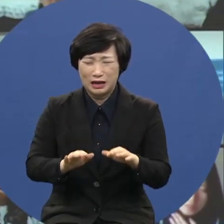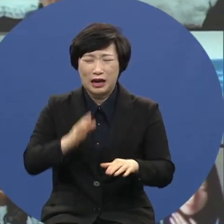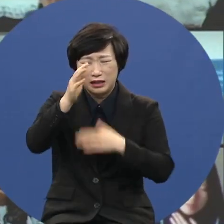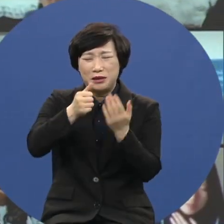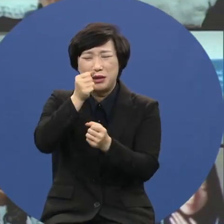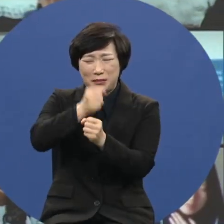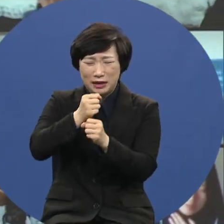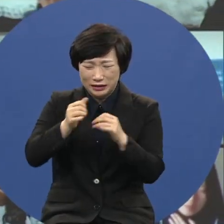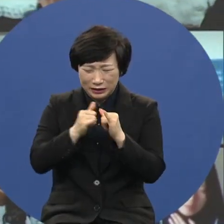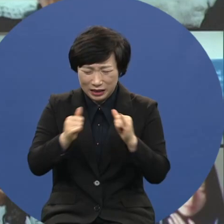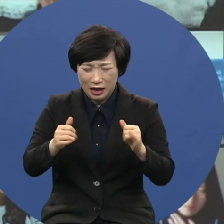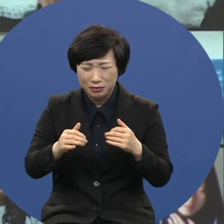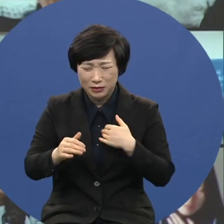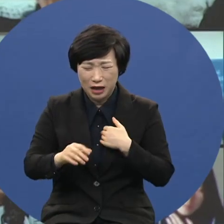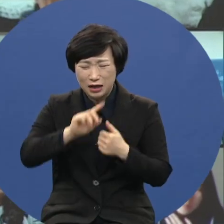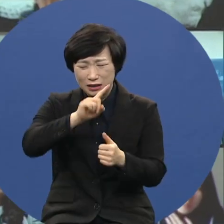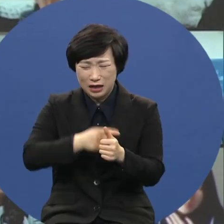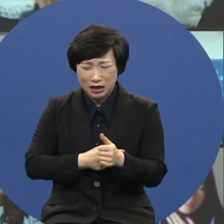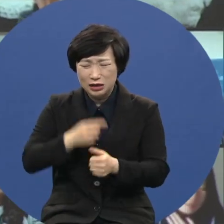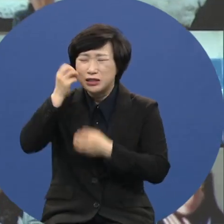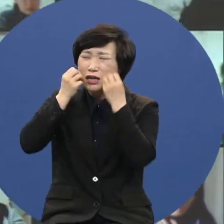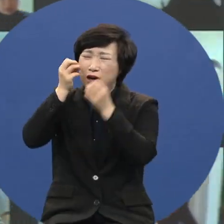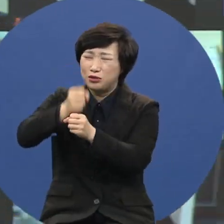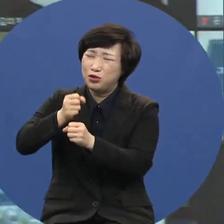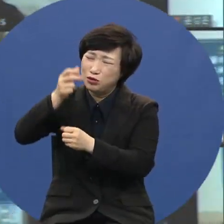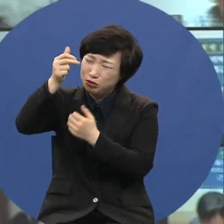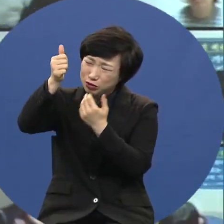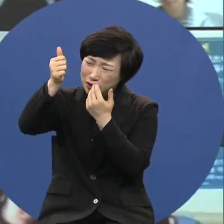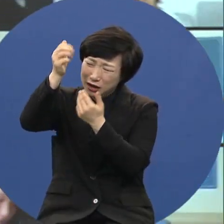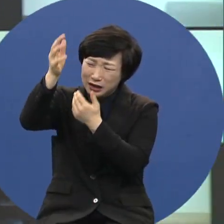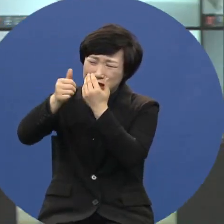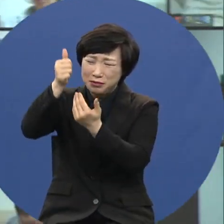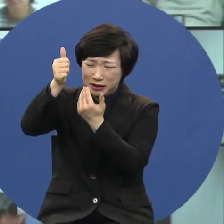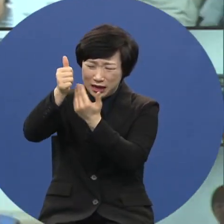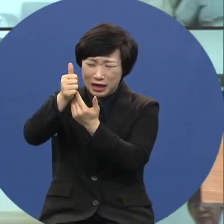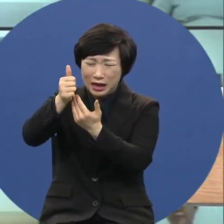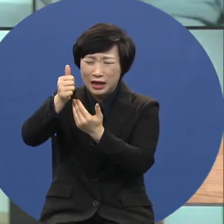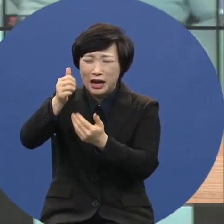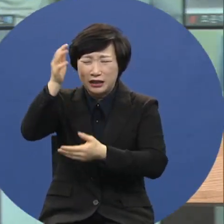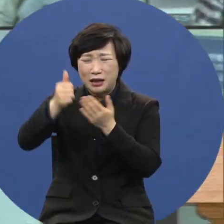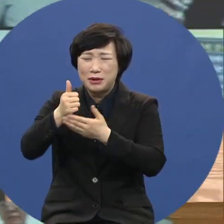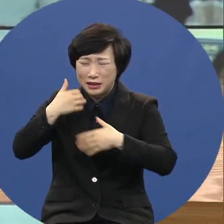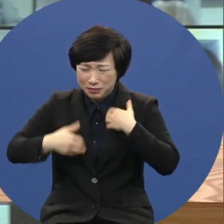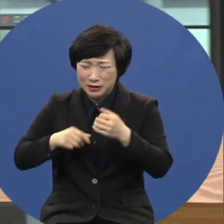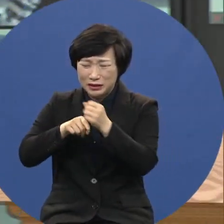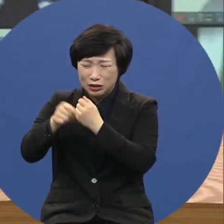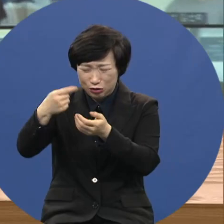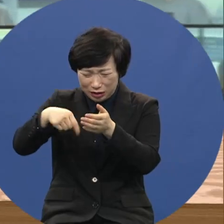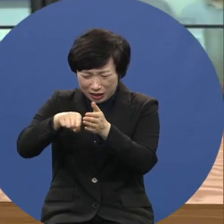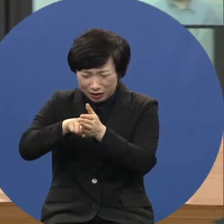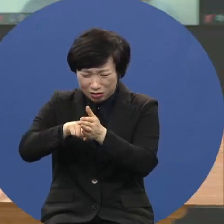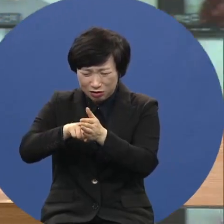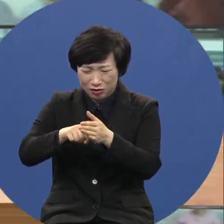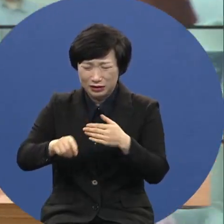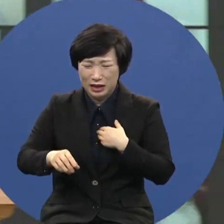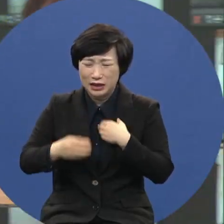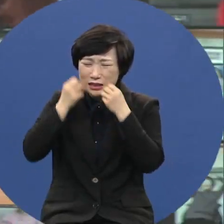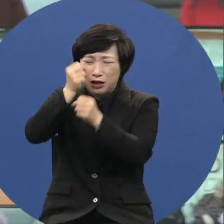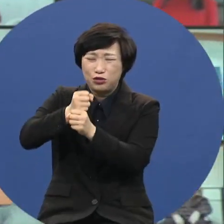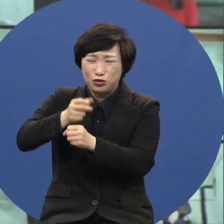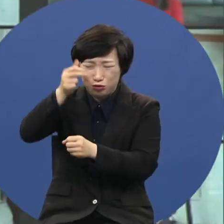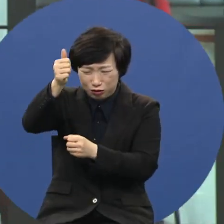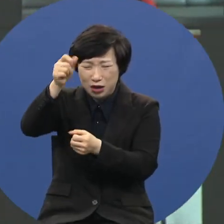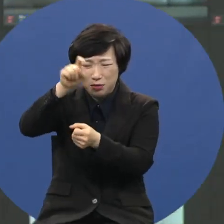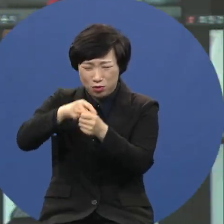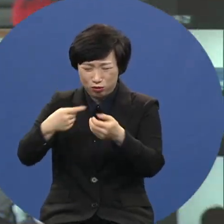피조물로서 당연히 창조자의 기쁘신 뜻을 위해서 창조자의 목적을